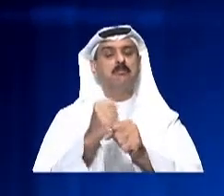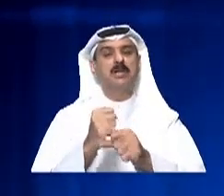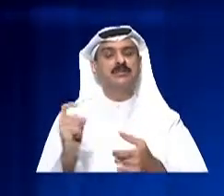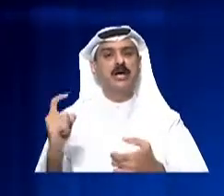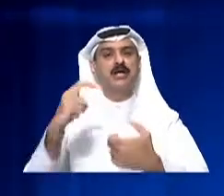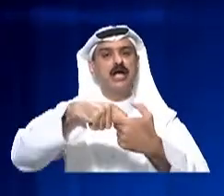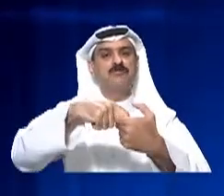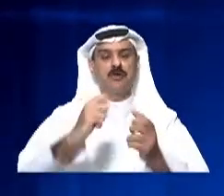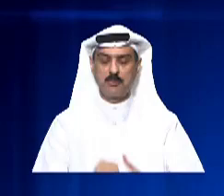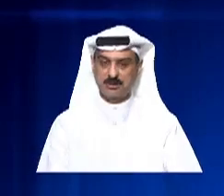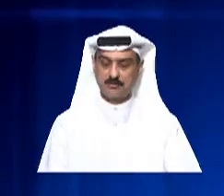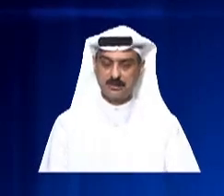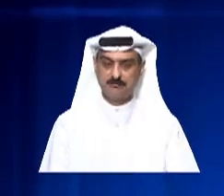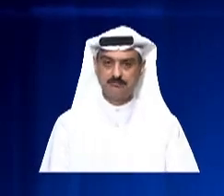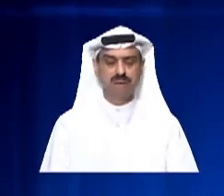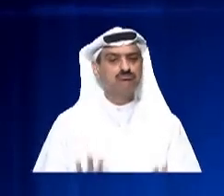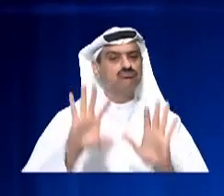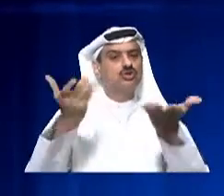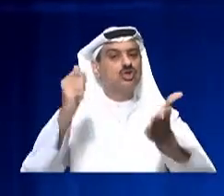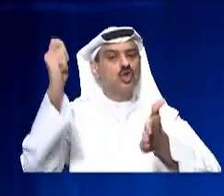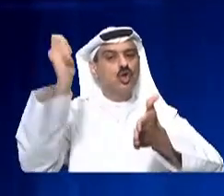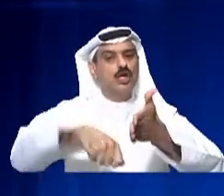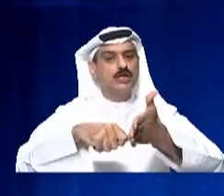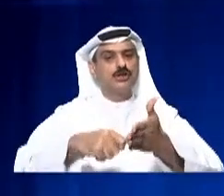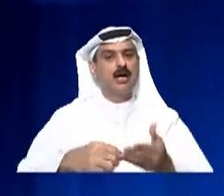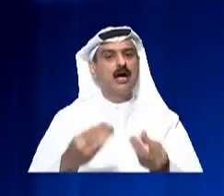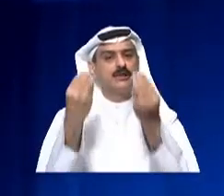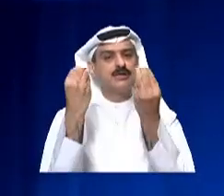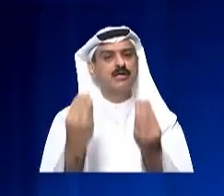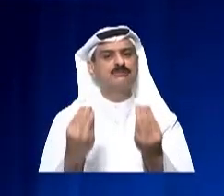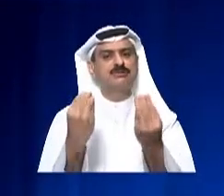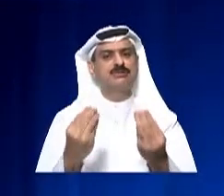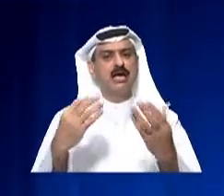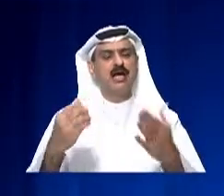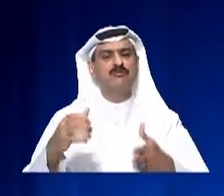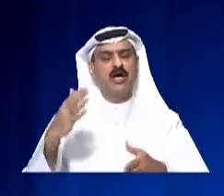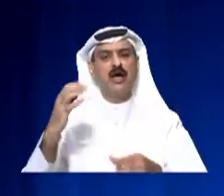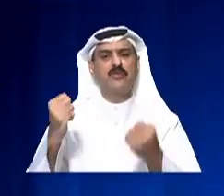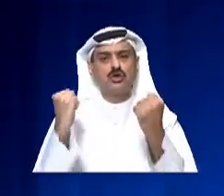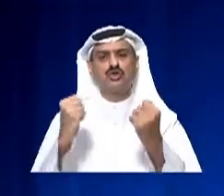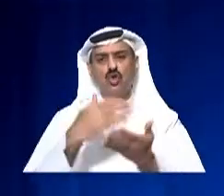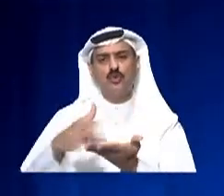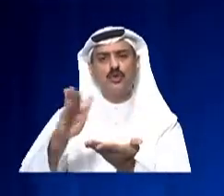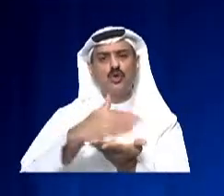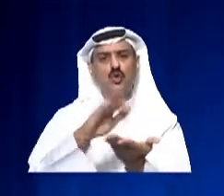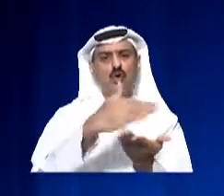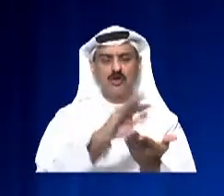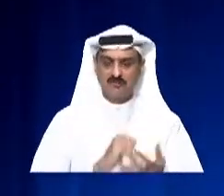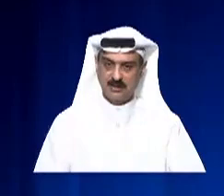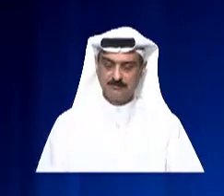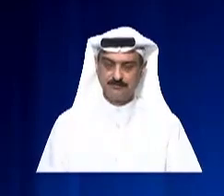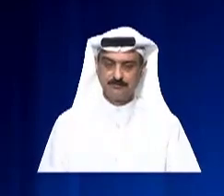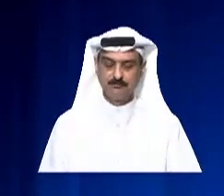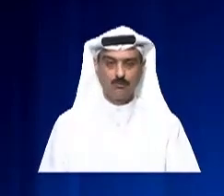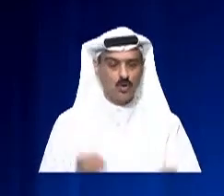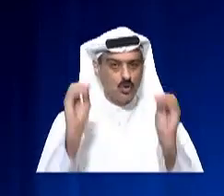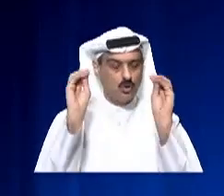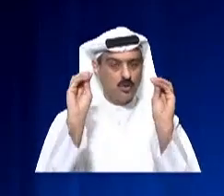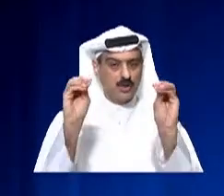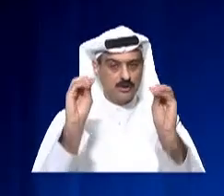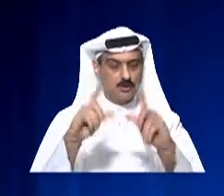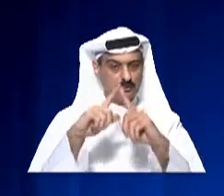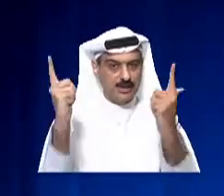الصلة والإجراءات التي اتخذتها لتدليل المعوقات التي تواجه المشروع والتوصية اللازمة بهذا الشأن،